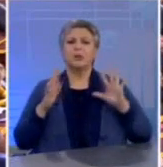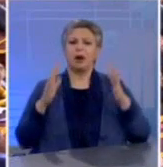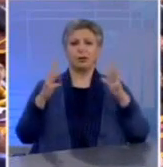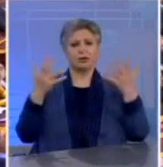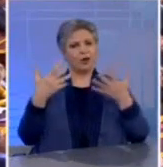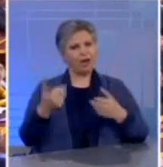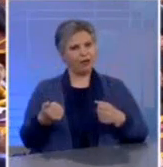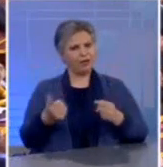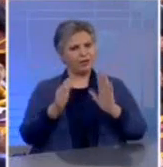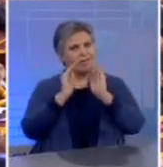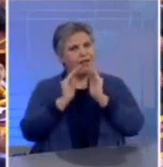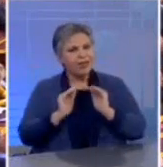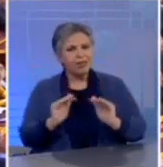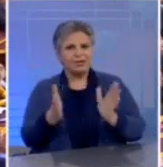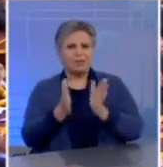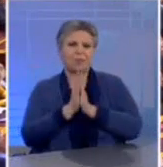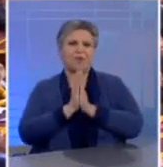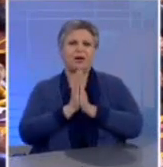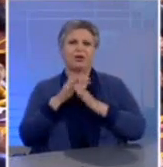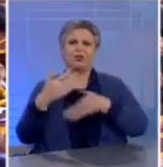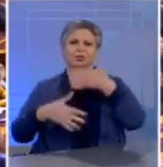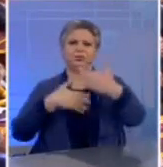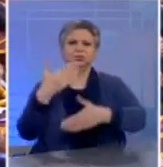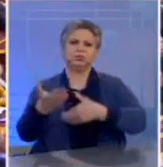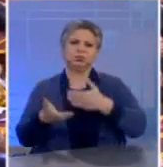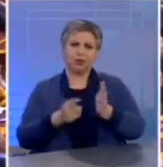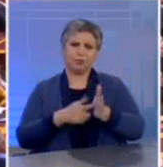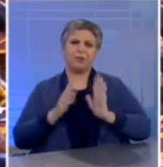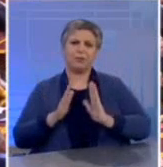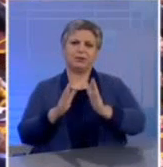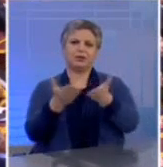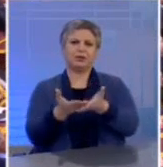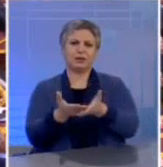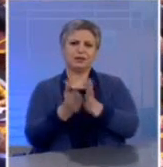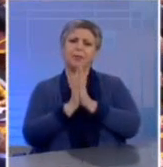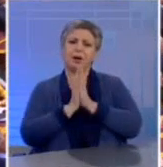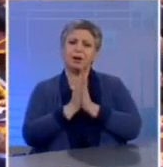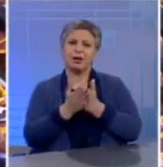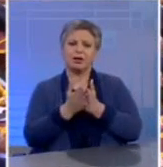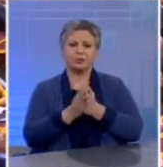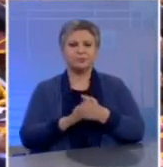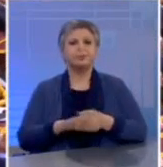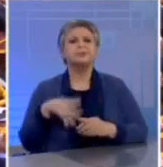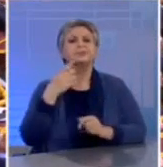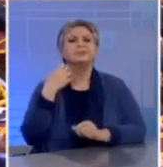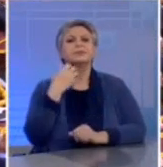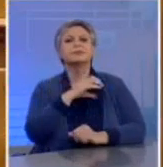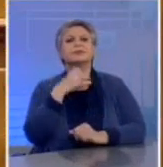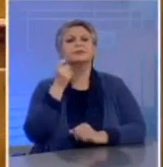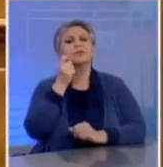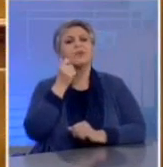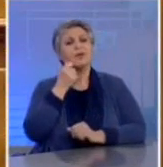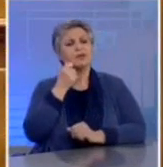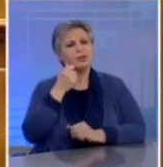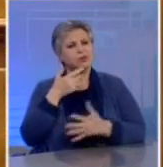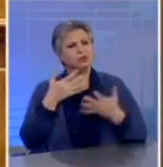ηρεμήσετε λίγο, να συνεχιστεί η διαδικασία. Λοιπόν, σας παρακαλώ. Ο κύριος Βενιζέλος ενοχλήθηκε με το